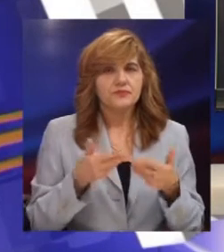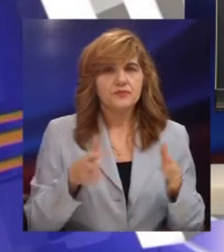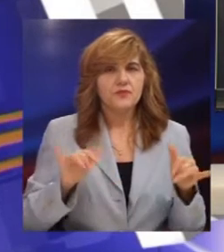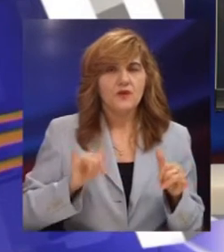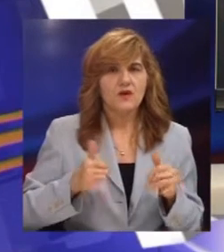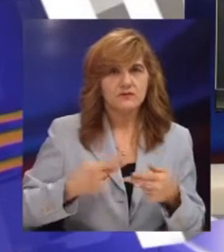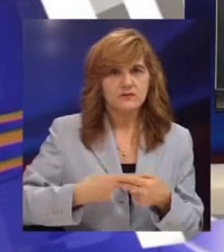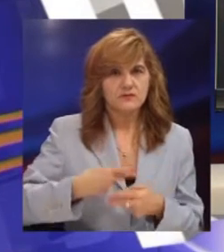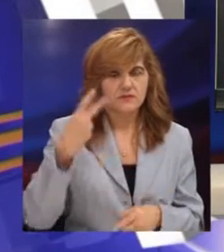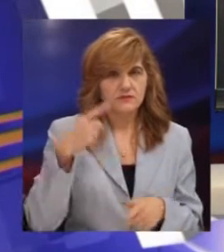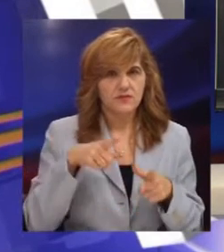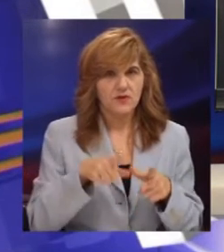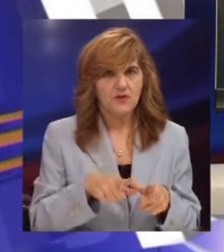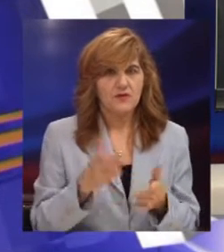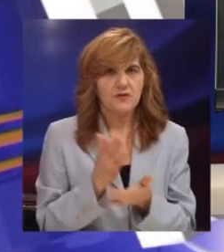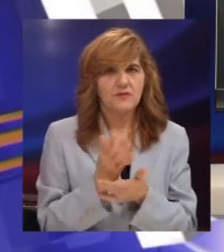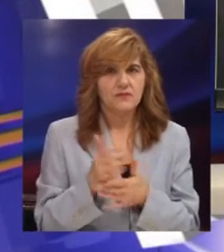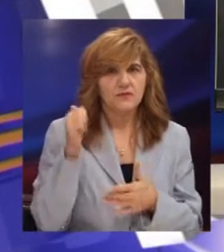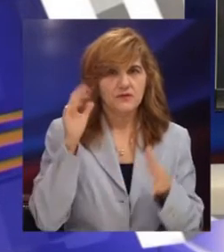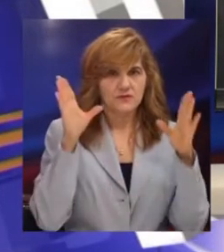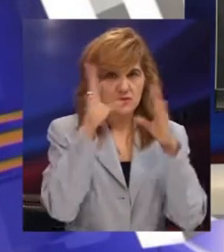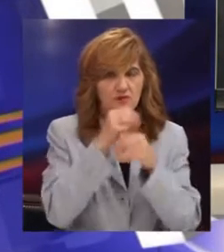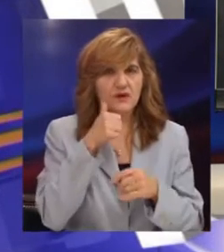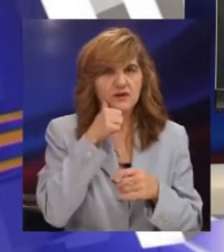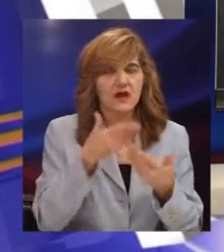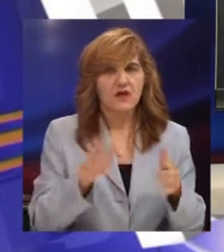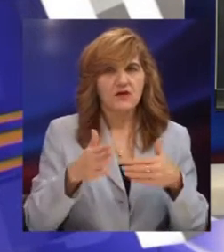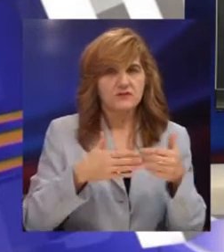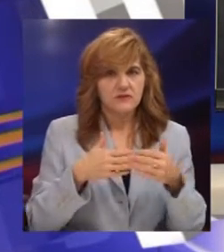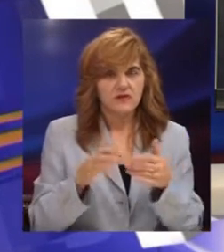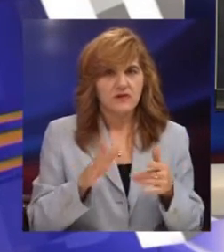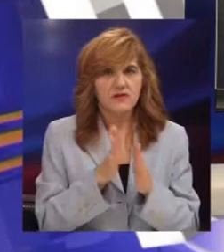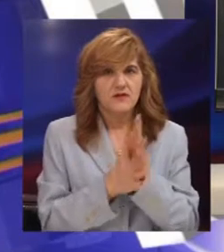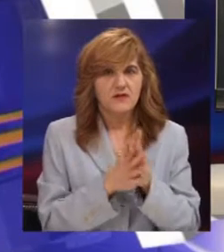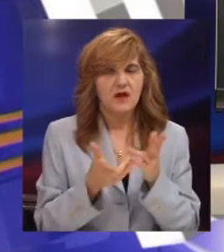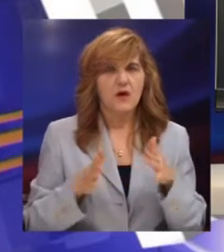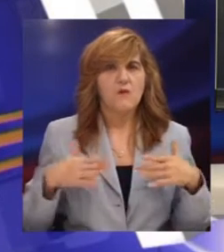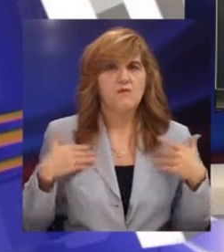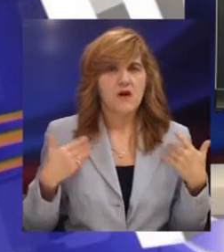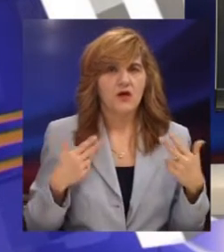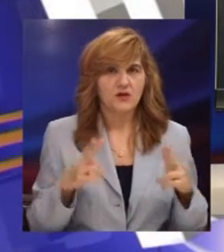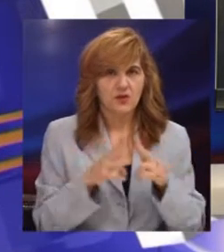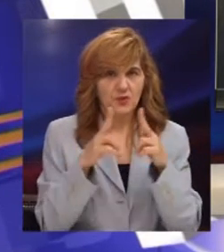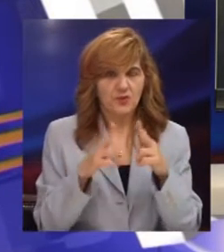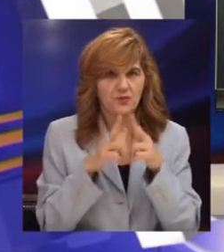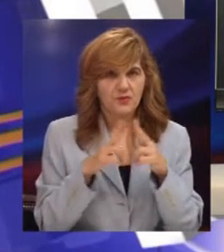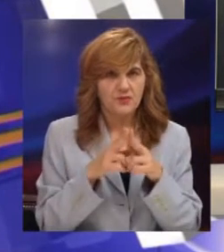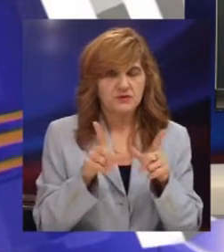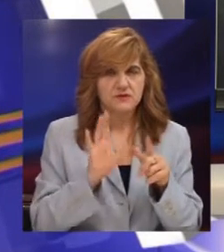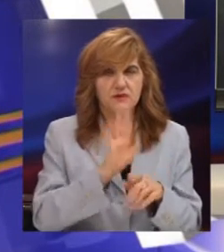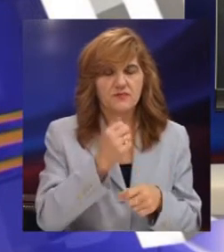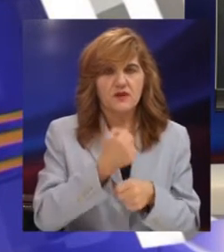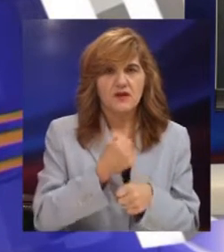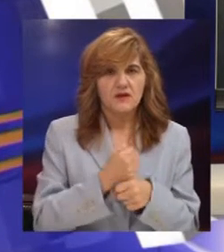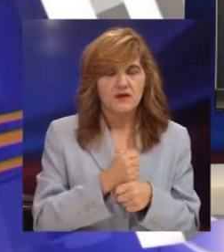Komora mladih Subotice JCI je sinoć održala dan otvorenih vrata kako bi zainteresovani mladi ljudi mogli da se upoznaju sa ciljevima